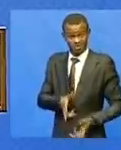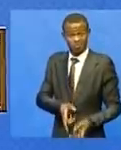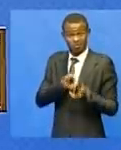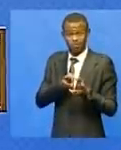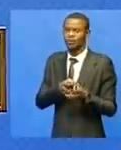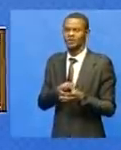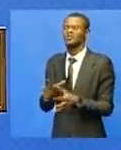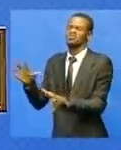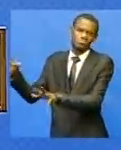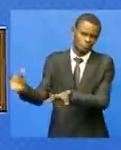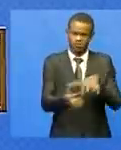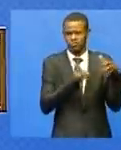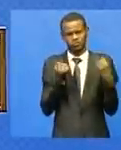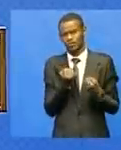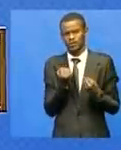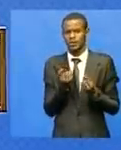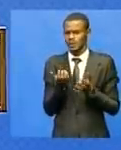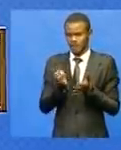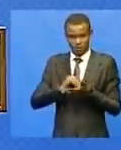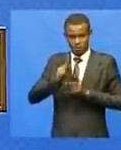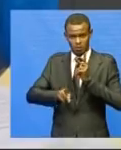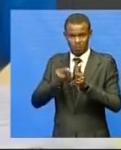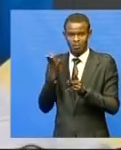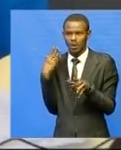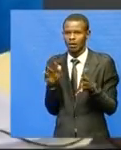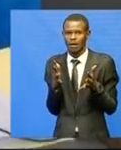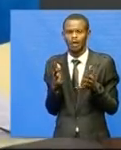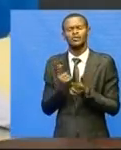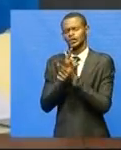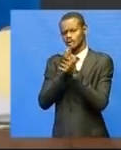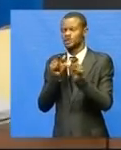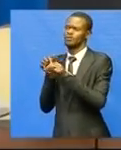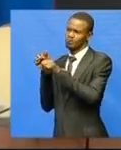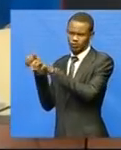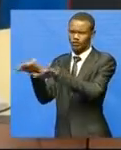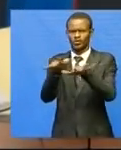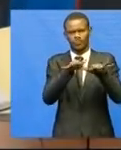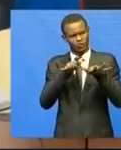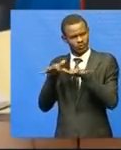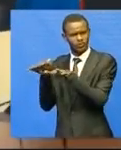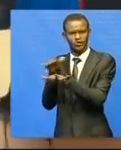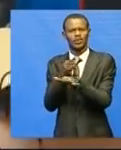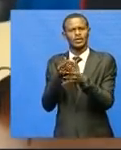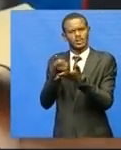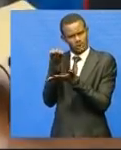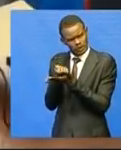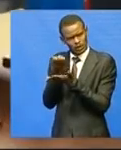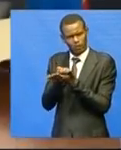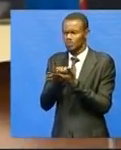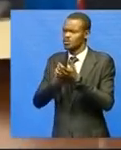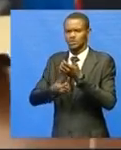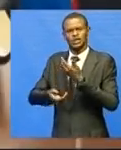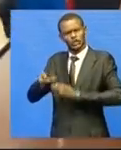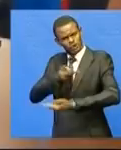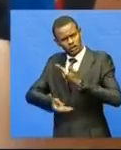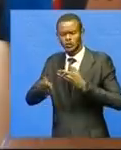aussi la reprise de l'activité économique, matérialisée par la réouverture de la nationale numéro 4, la réouverture